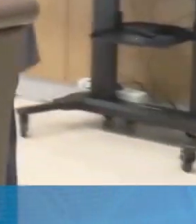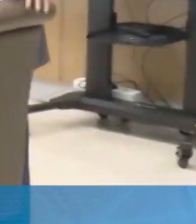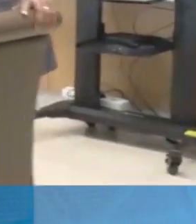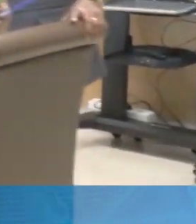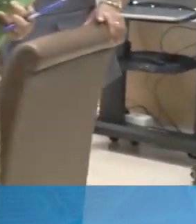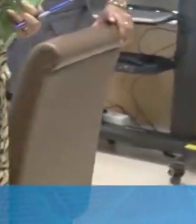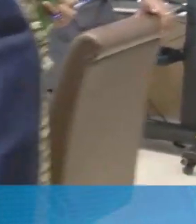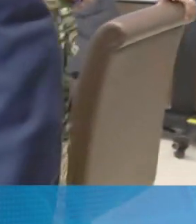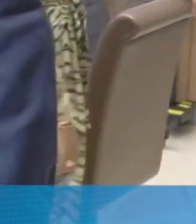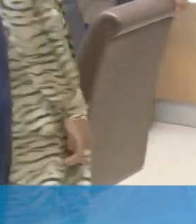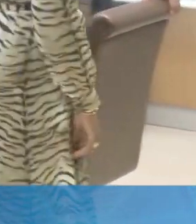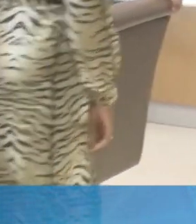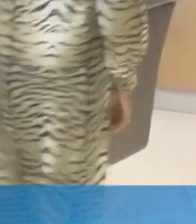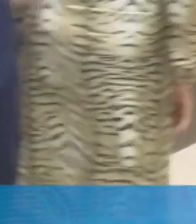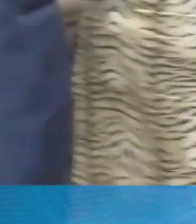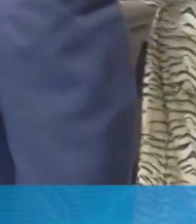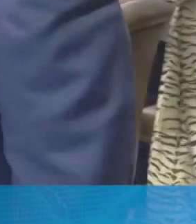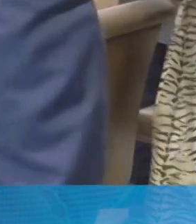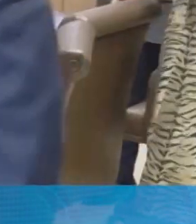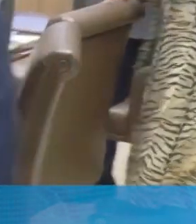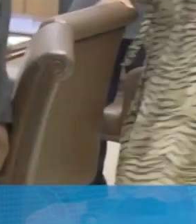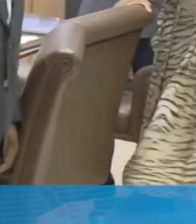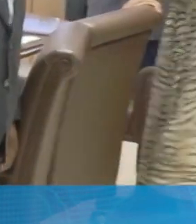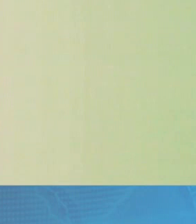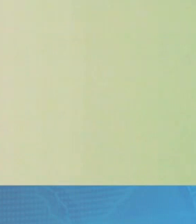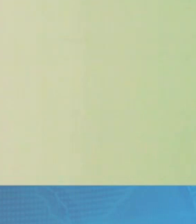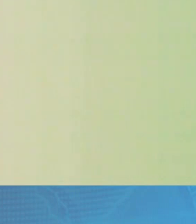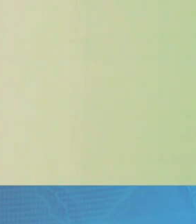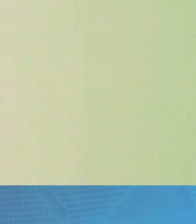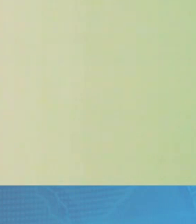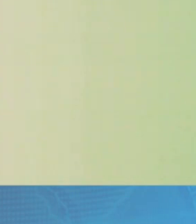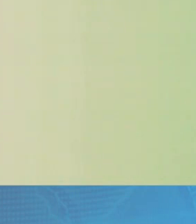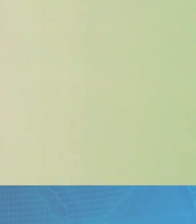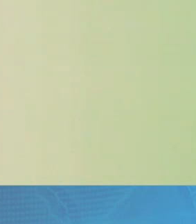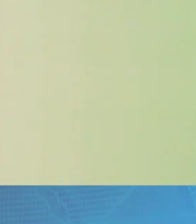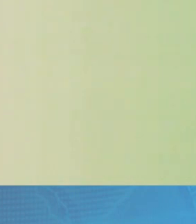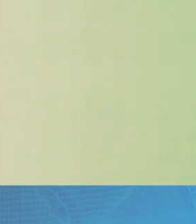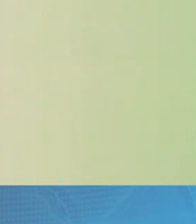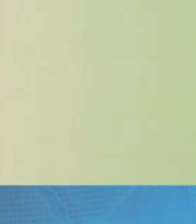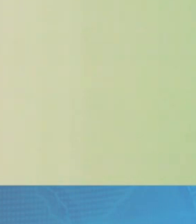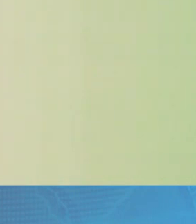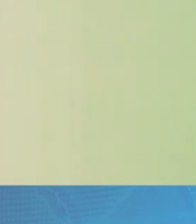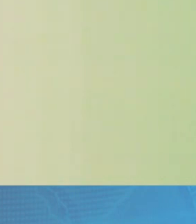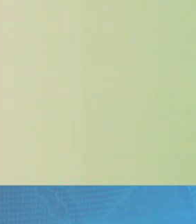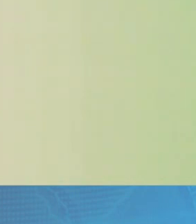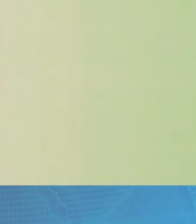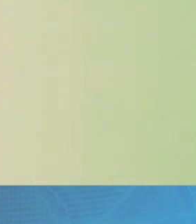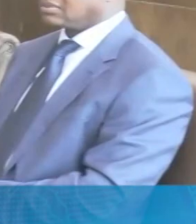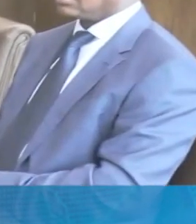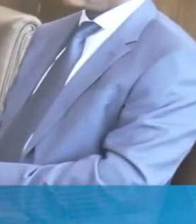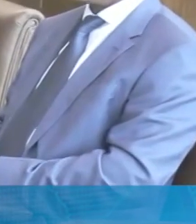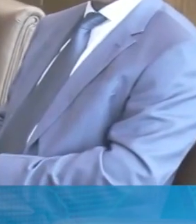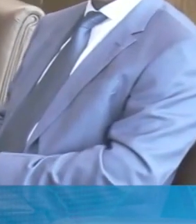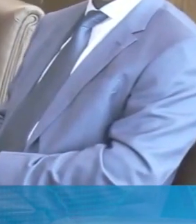sous la présidence du chef de l'État, le président Alassane Ouattara. L'ordre du jour de la réunion a porté sur la situation